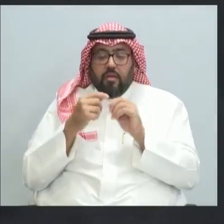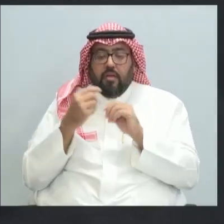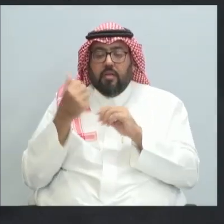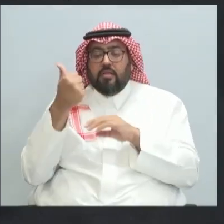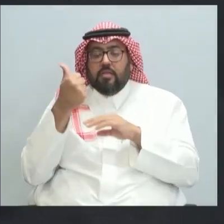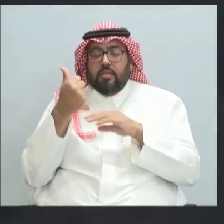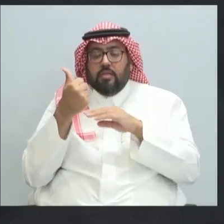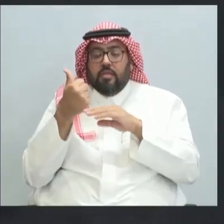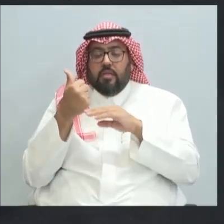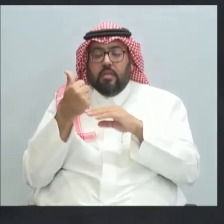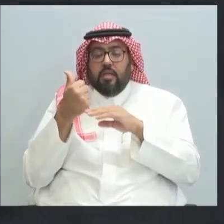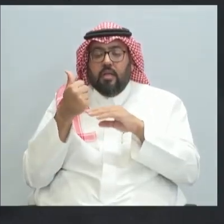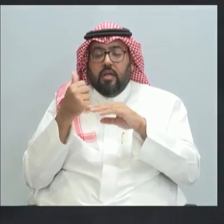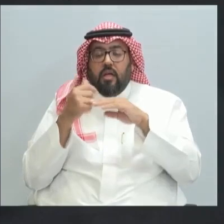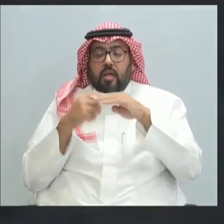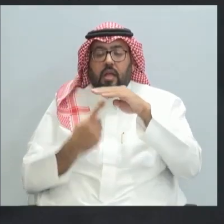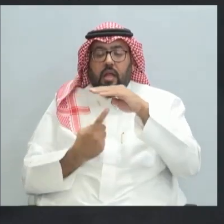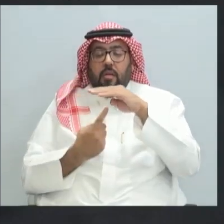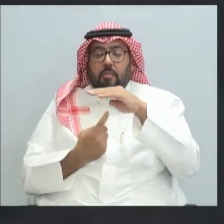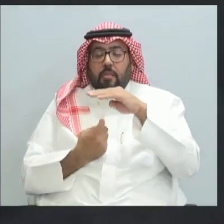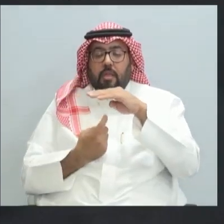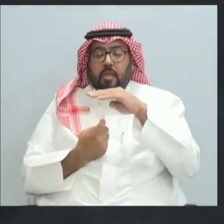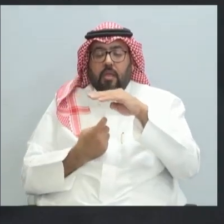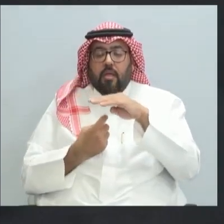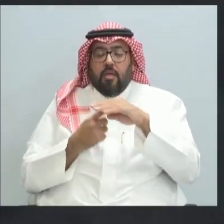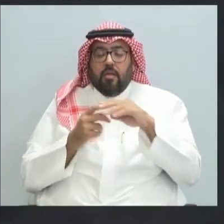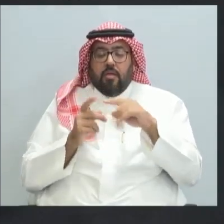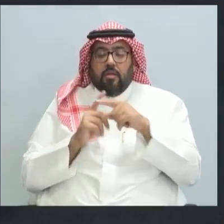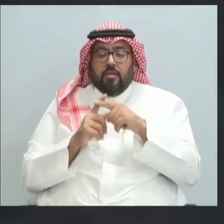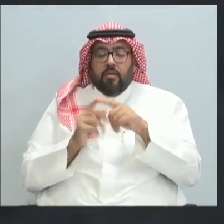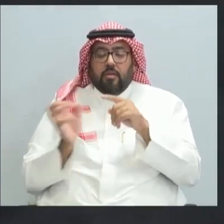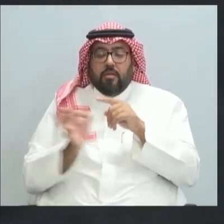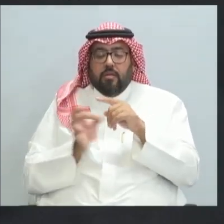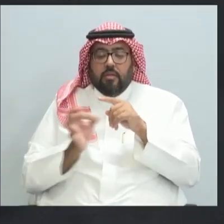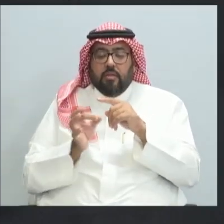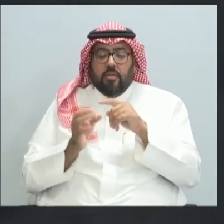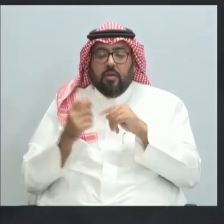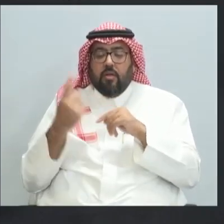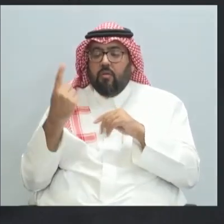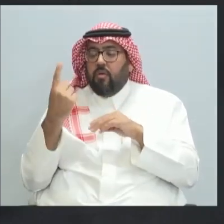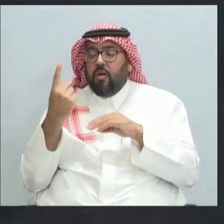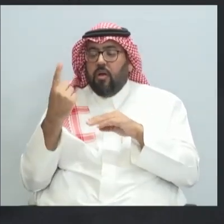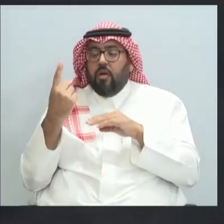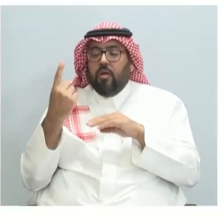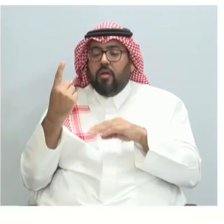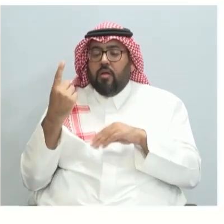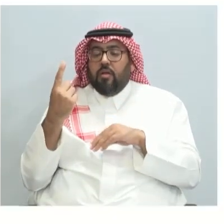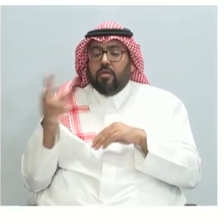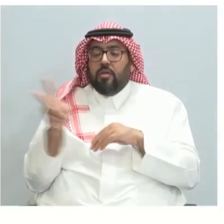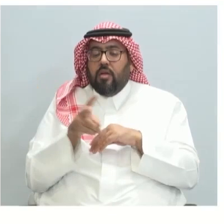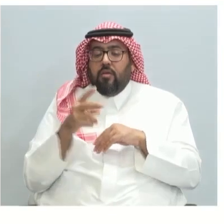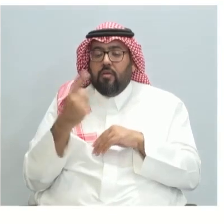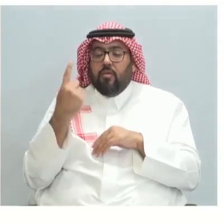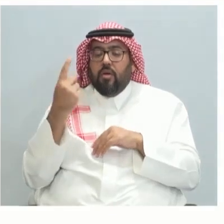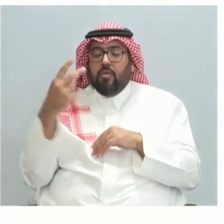360 درجه سوف نجد ان الناتج بالتقريب سوف يساوي تقريبا 21 درجه